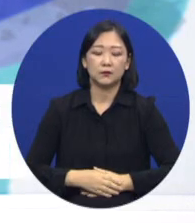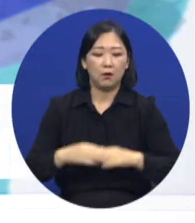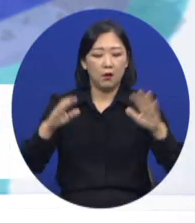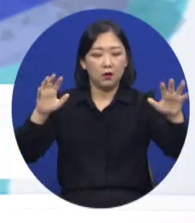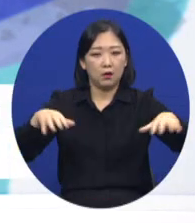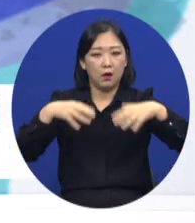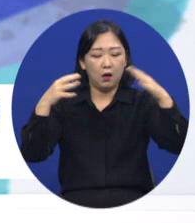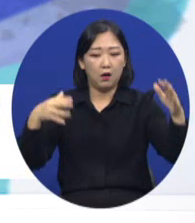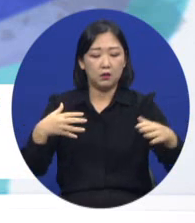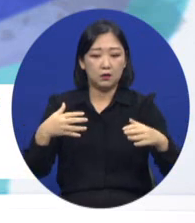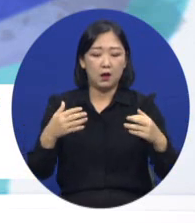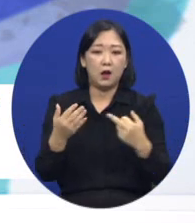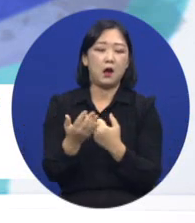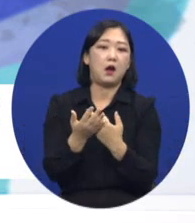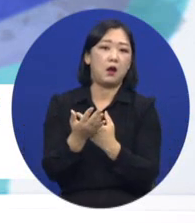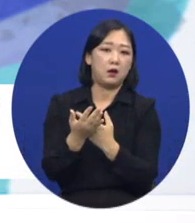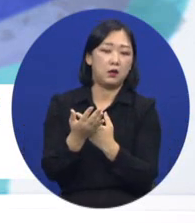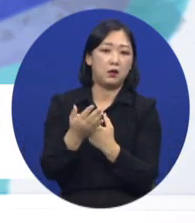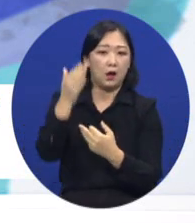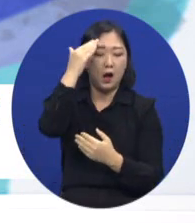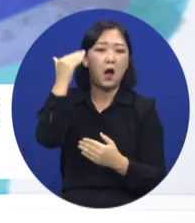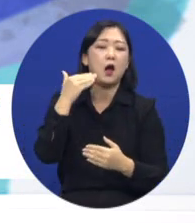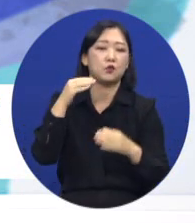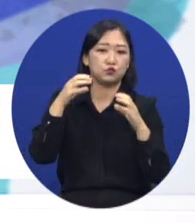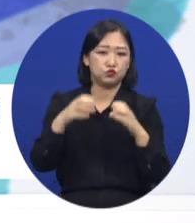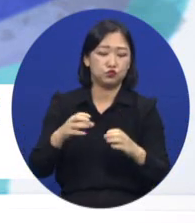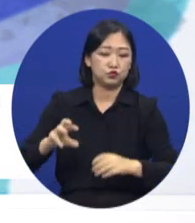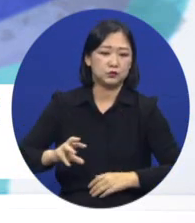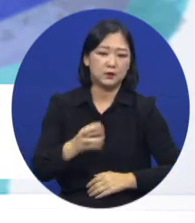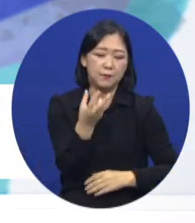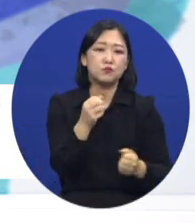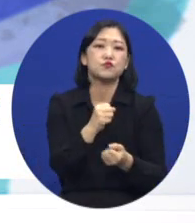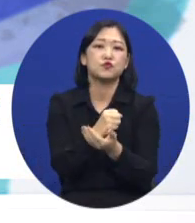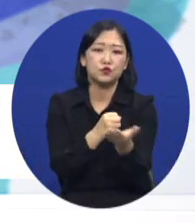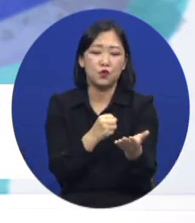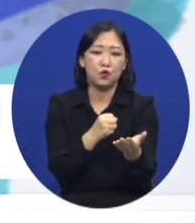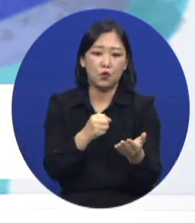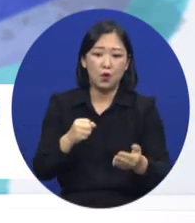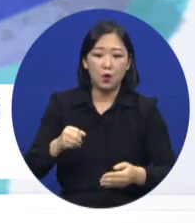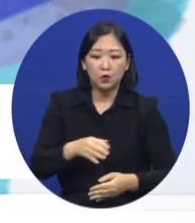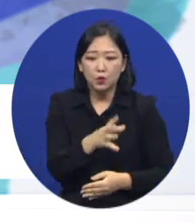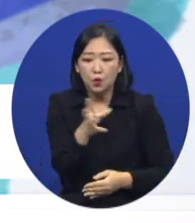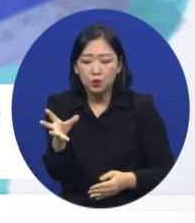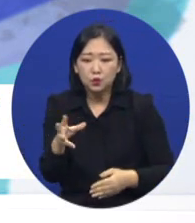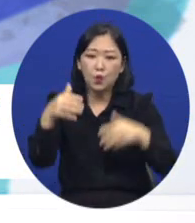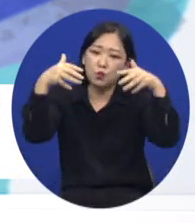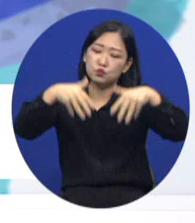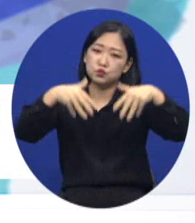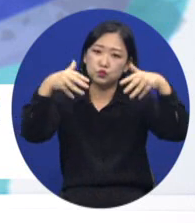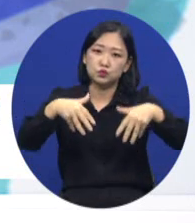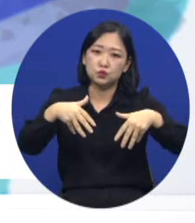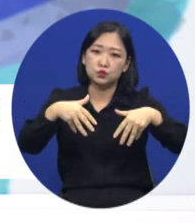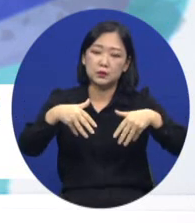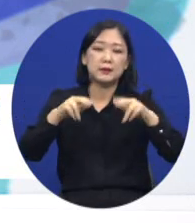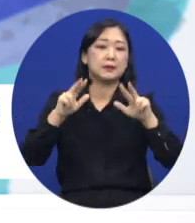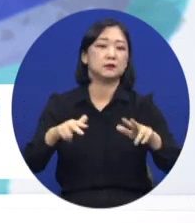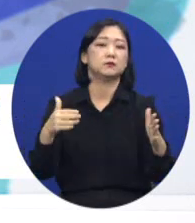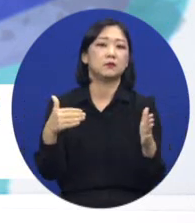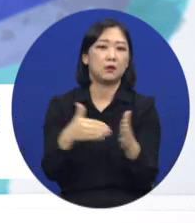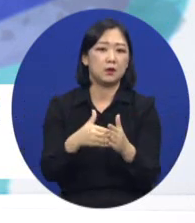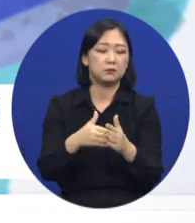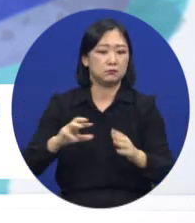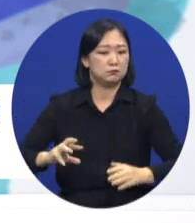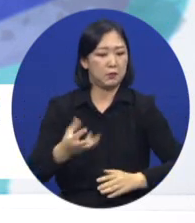올가을 들어 한반도에 영향을 주는 첫 태풍이 될 찬투는 북상하는 경로는 물론 강수량 면에서도 지금까지의